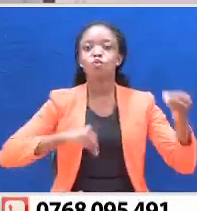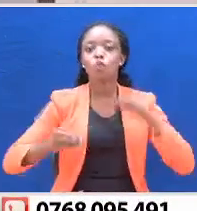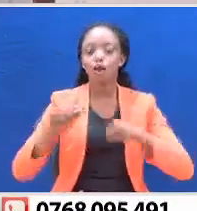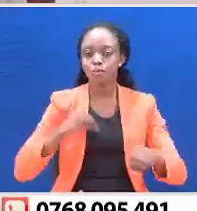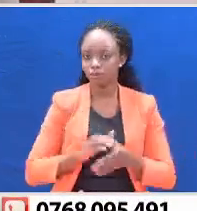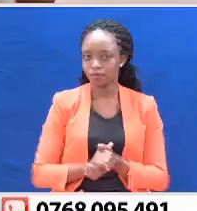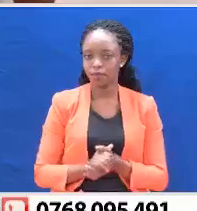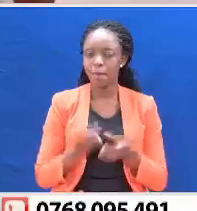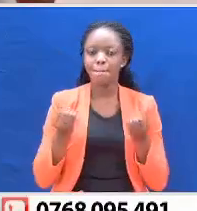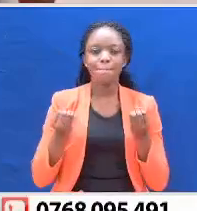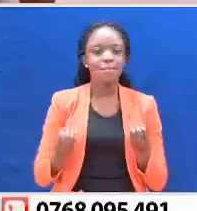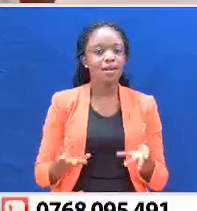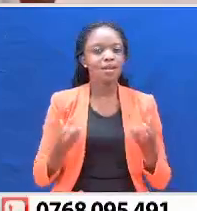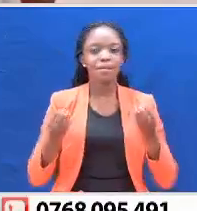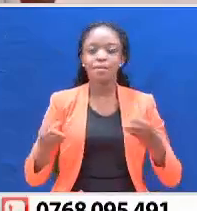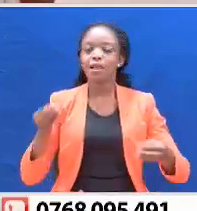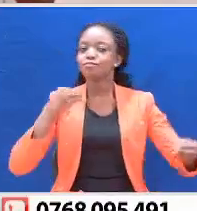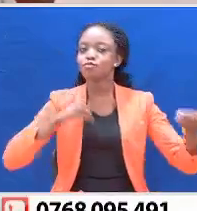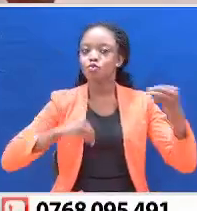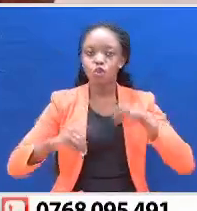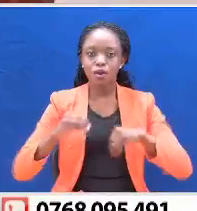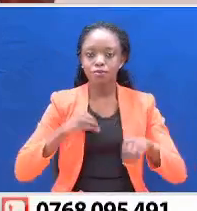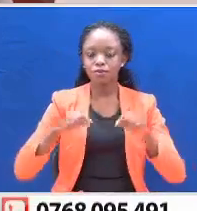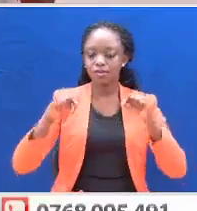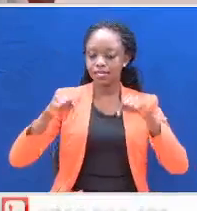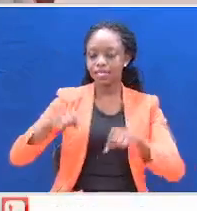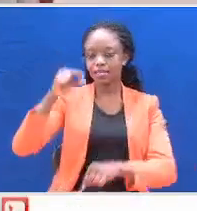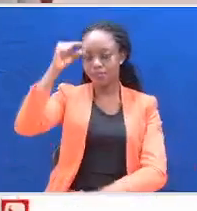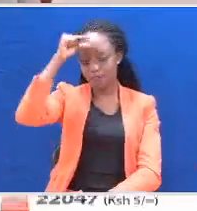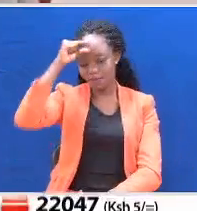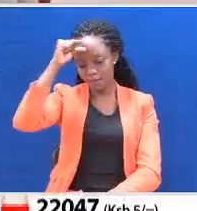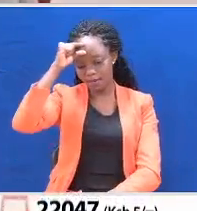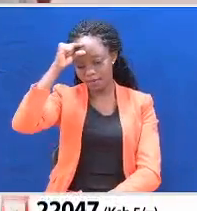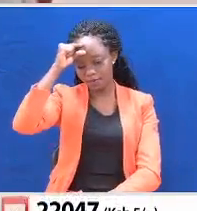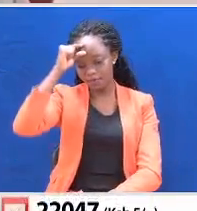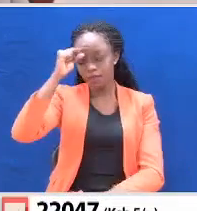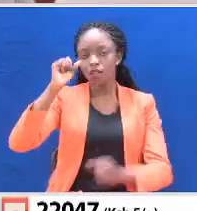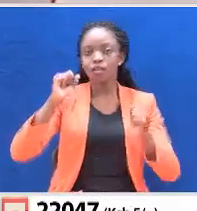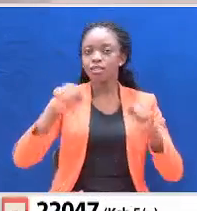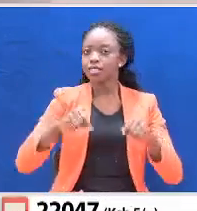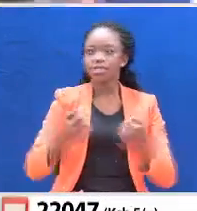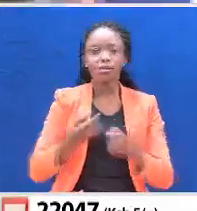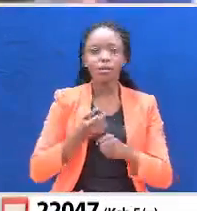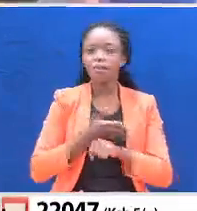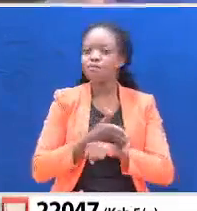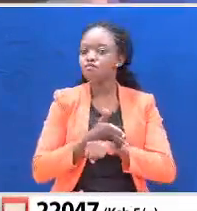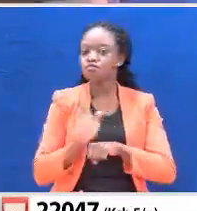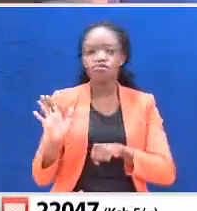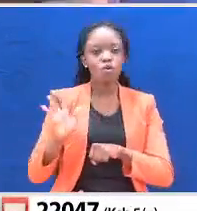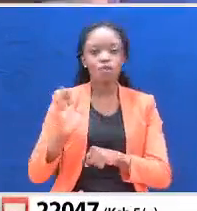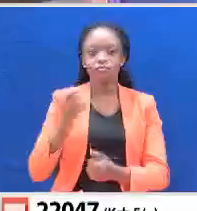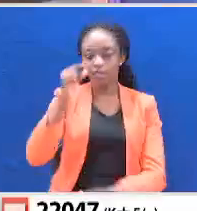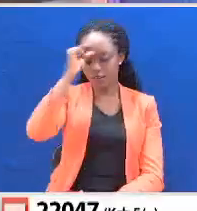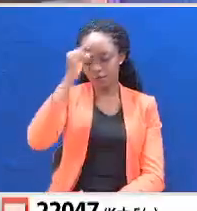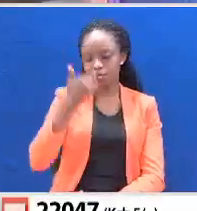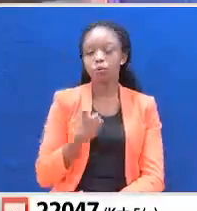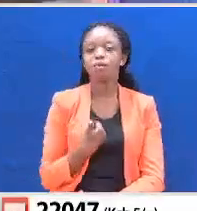been so much corruption in this government. This is possibly the worst government we'll have. David